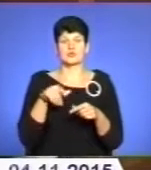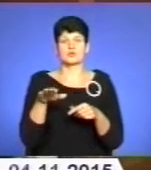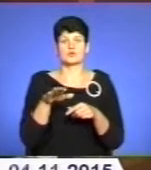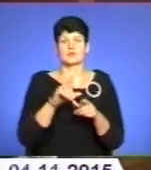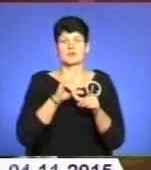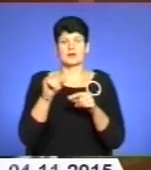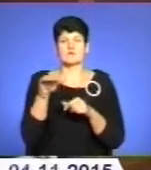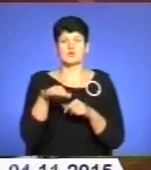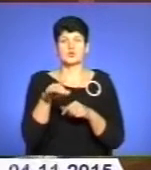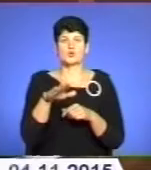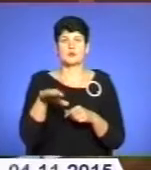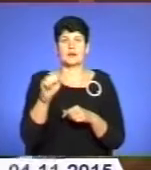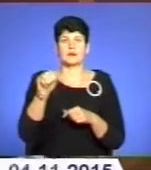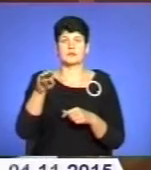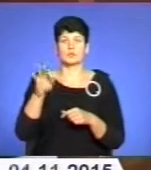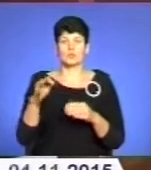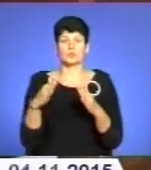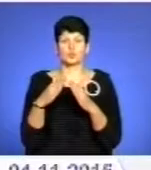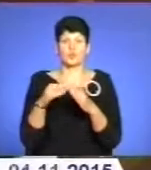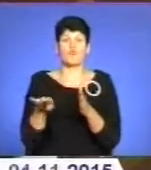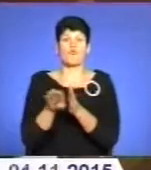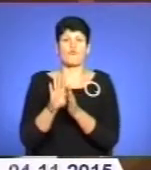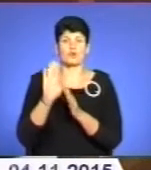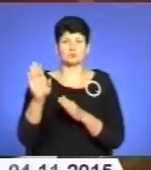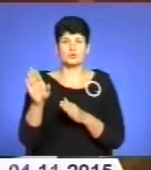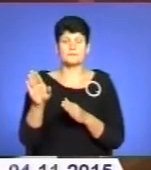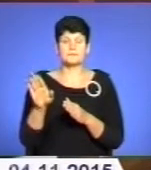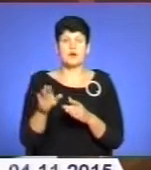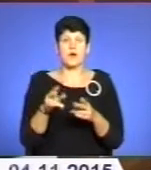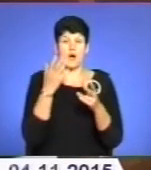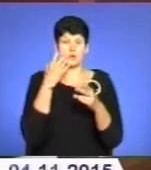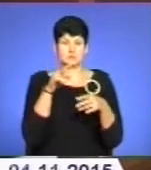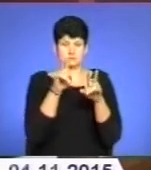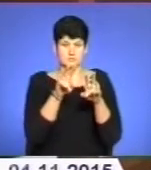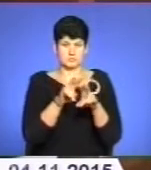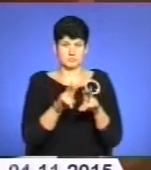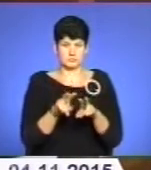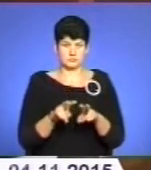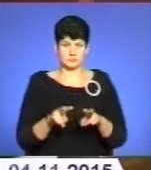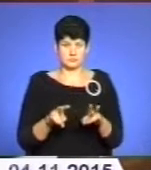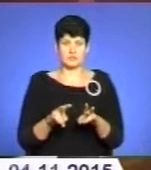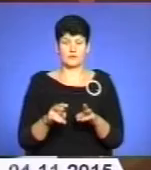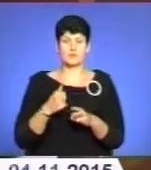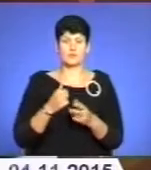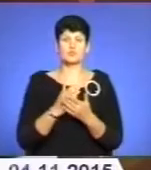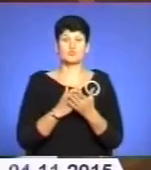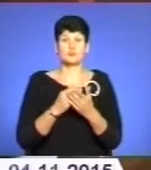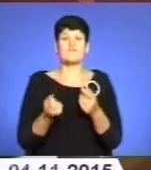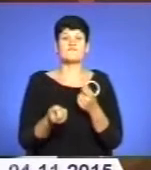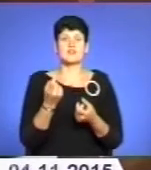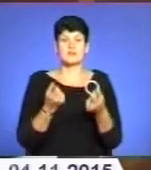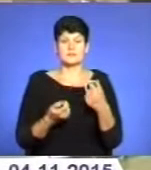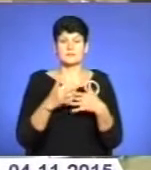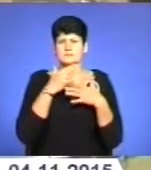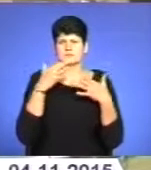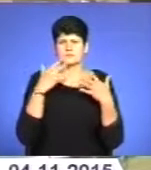проведення антитерористичної операції додому у відпустку. В ході особистого огляду у військовослужбовця виявлено значний арсенал